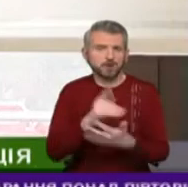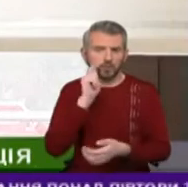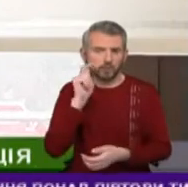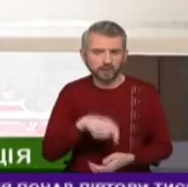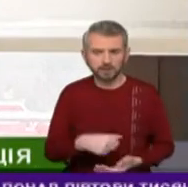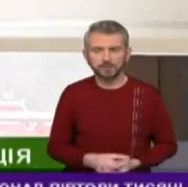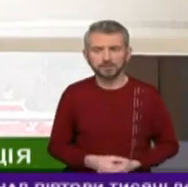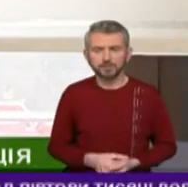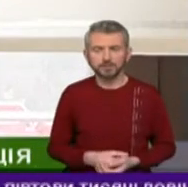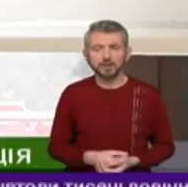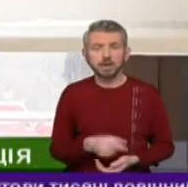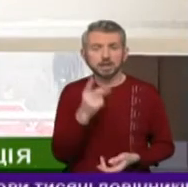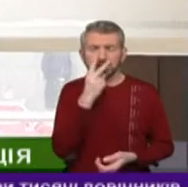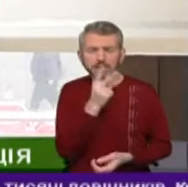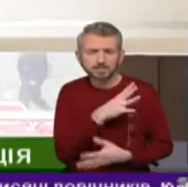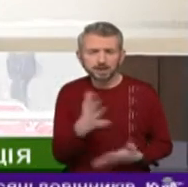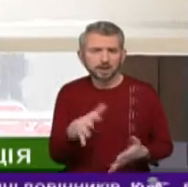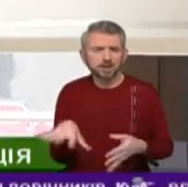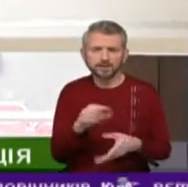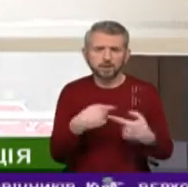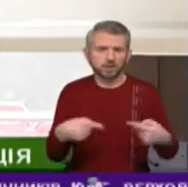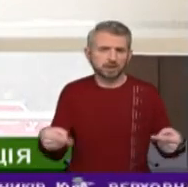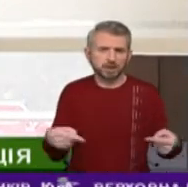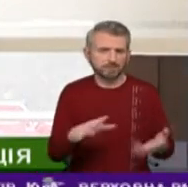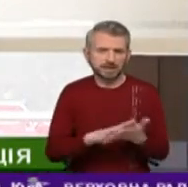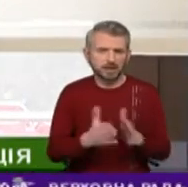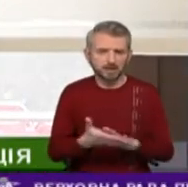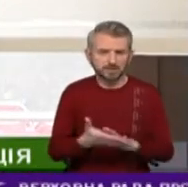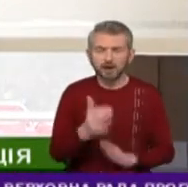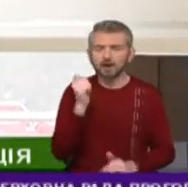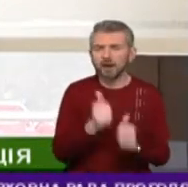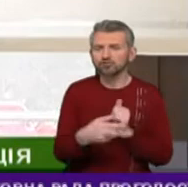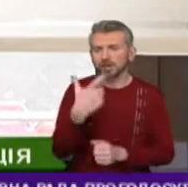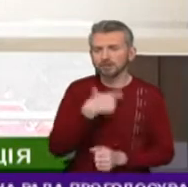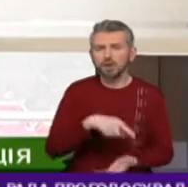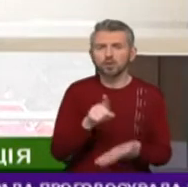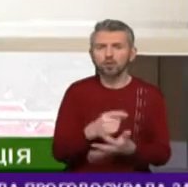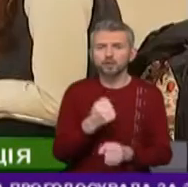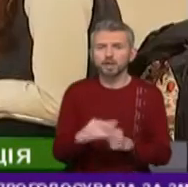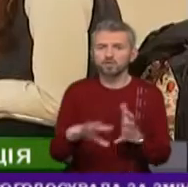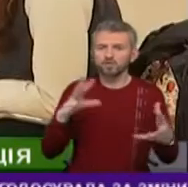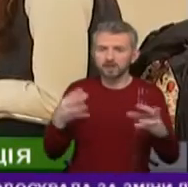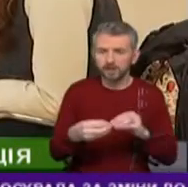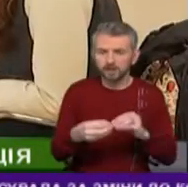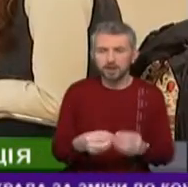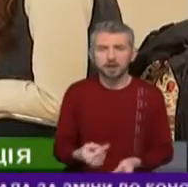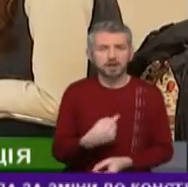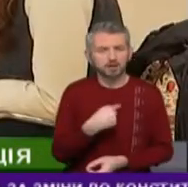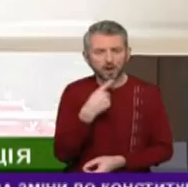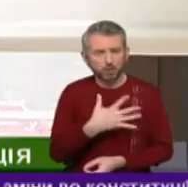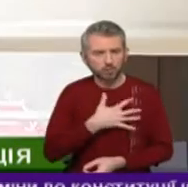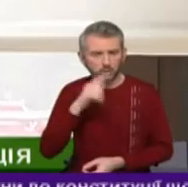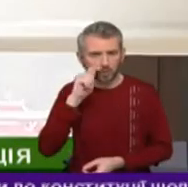Україна. Несмотря на все другие обстоятельства. Каждый для себя должен сделать вывод. Я люблю